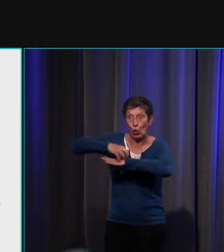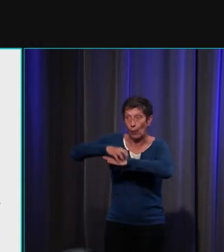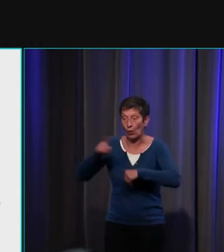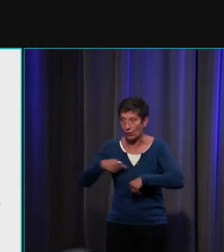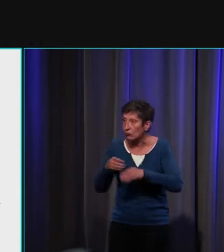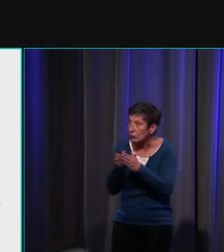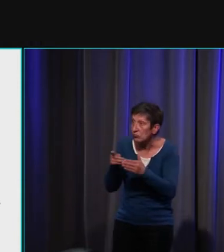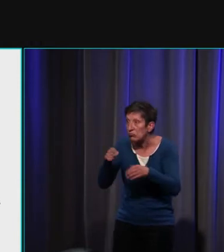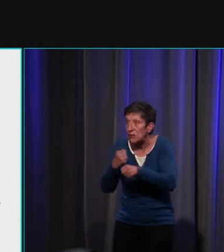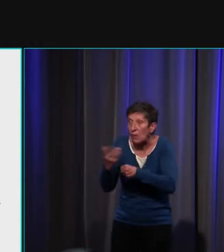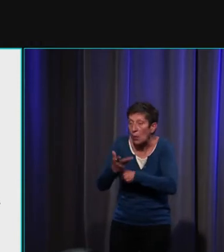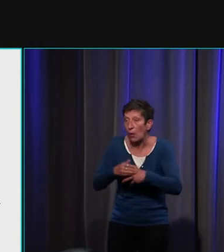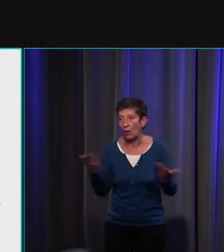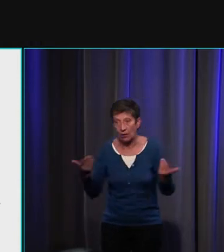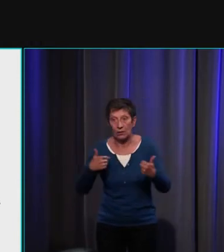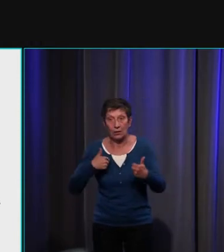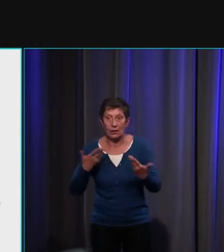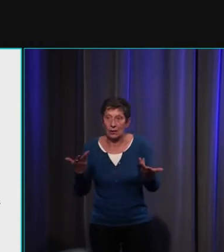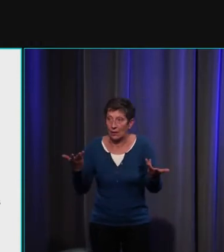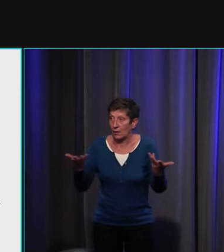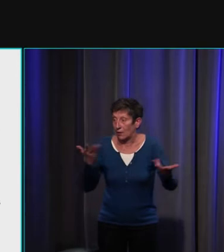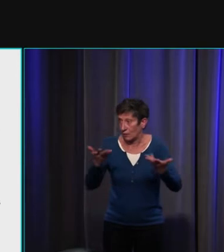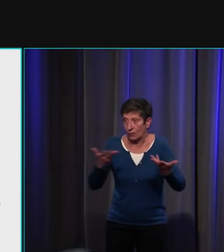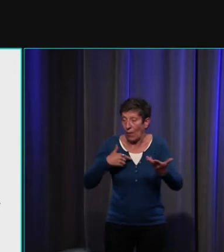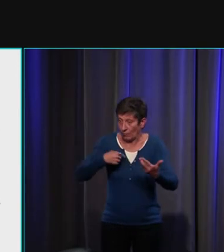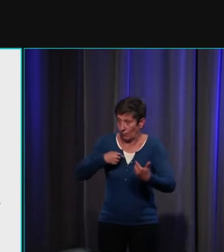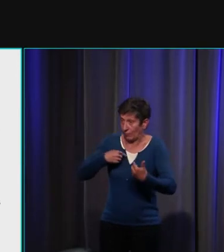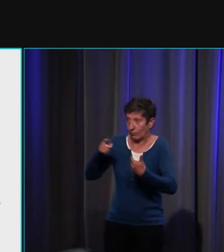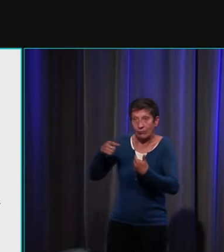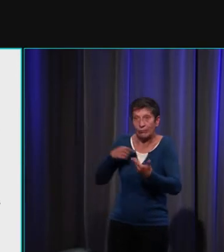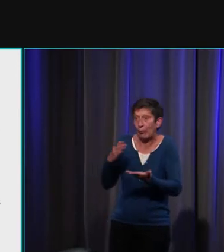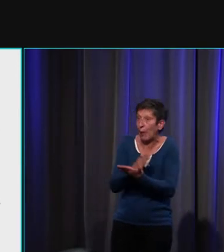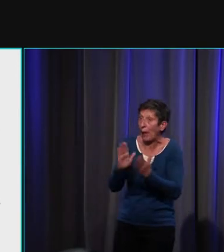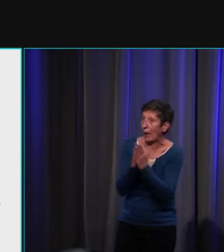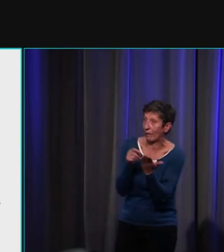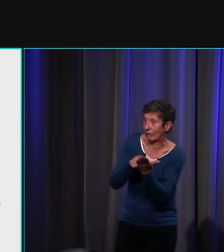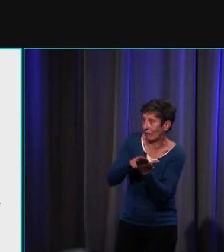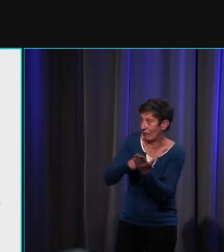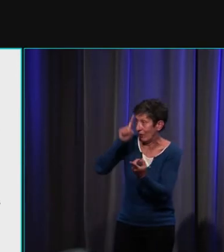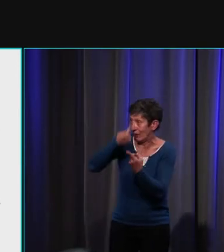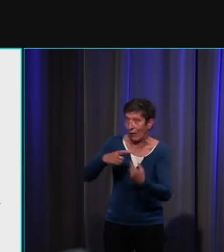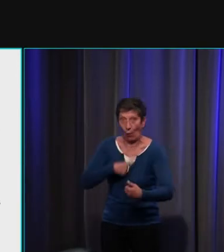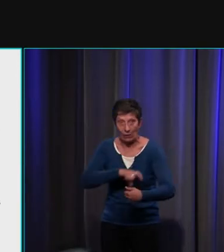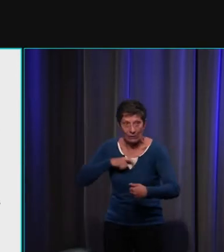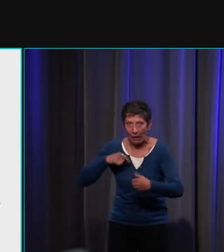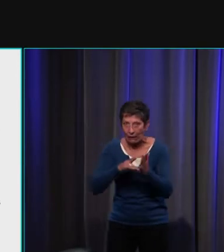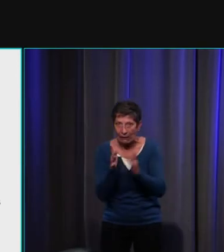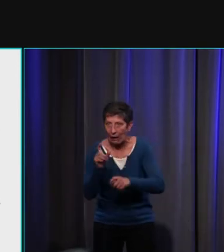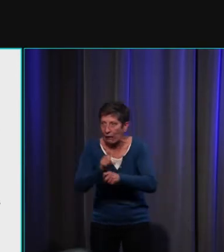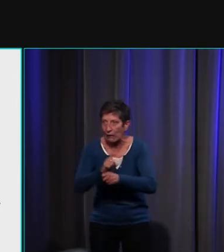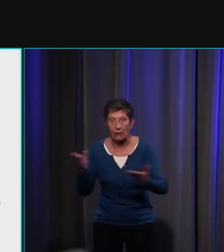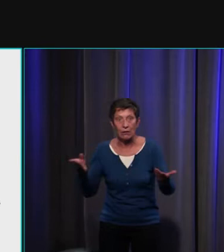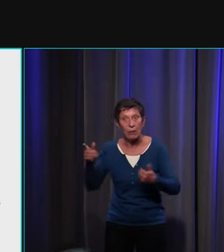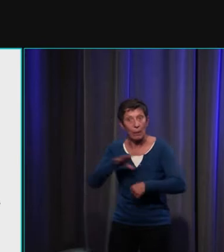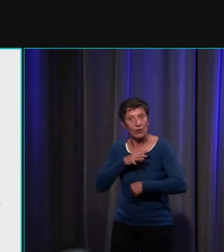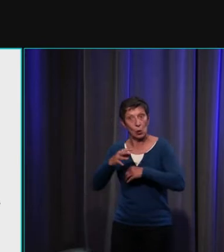travailles du beh prépare un livre sur les chrétiens qui ont critiqué la croisade pourtant professeur médiéviste à la sorbonne me regardent comme ça il me dit impossible ça